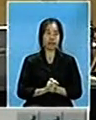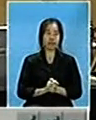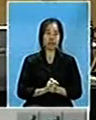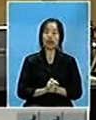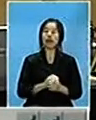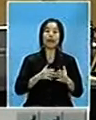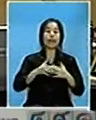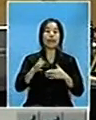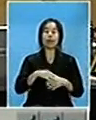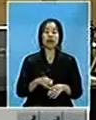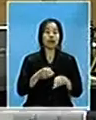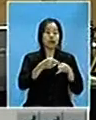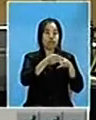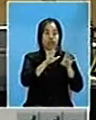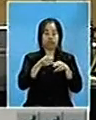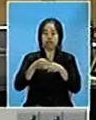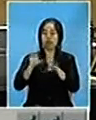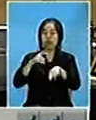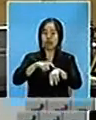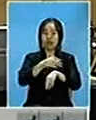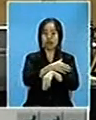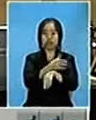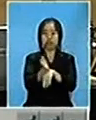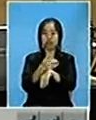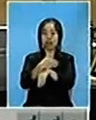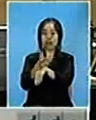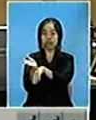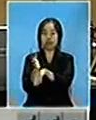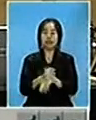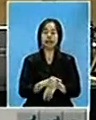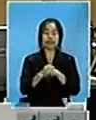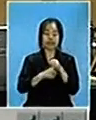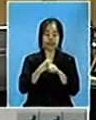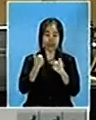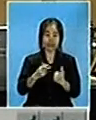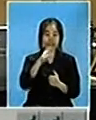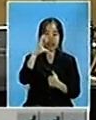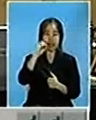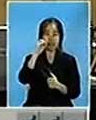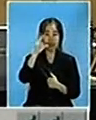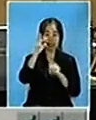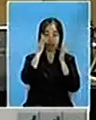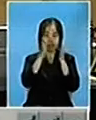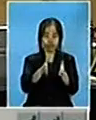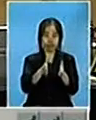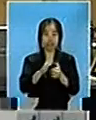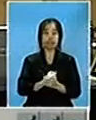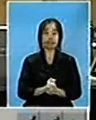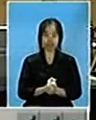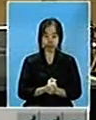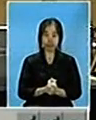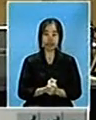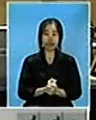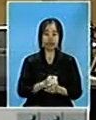ลามาเนิ่นนานทั้ง2ฝ่ายต่อไปก็ขอให้อยู่ในปี53ทั้งซีกรัฐบาลและฝ่ายค้านเดี๋ยวถ้าทั้ง